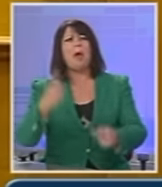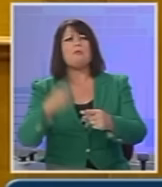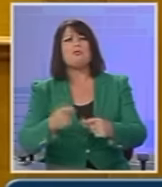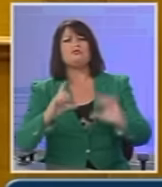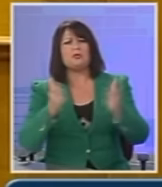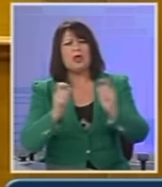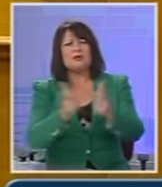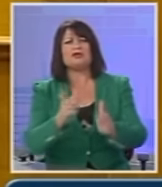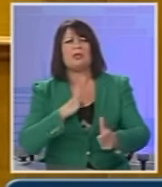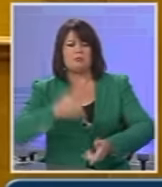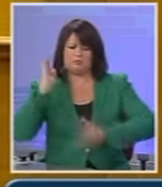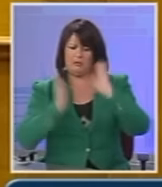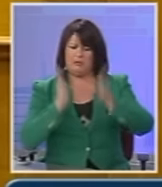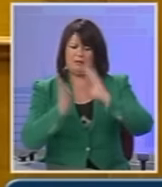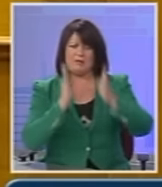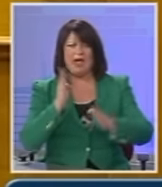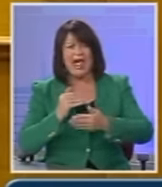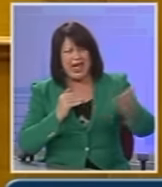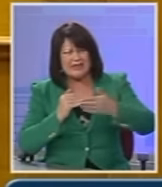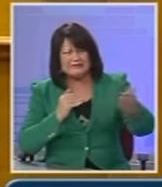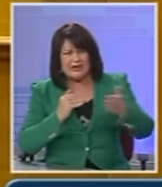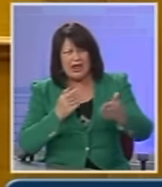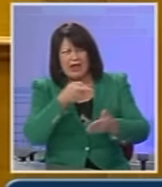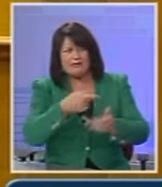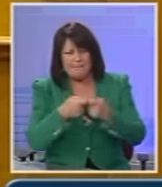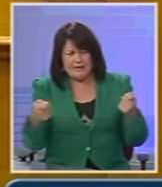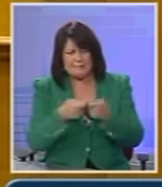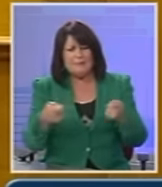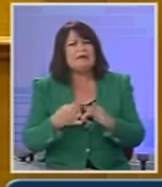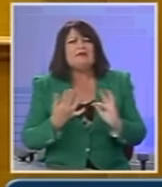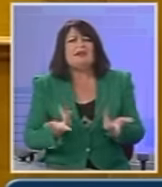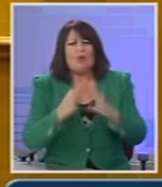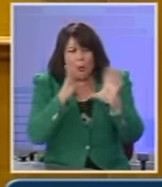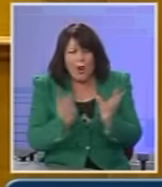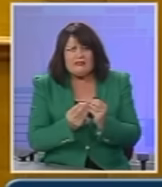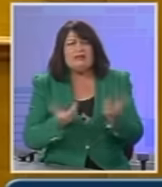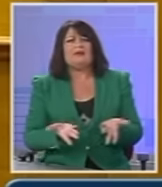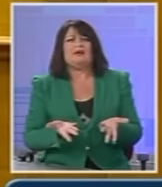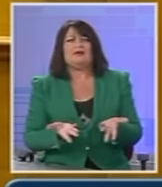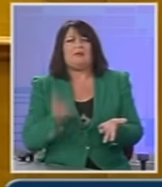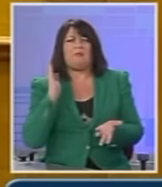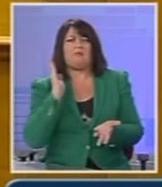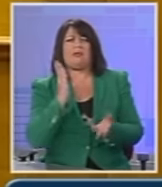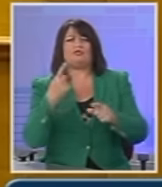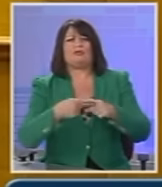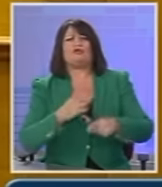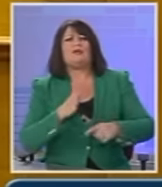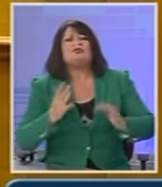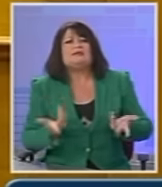στρώματα, όλα τα μέτρα αυτά τι είναι, αριστερά είναι, έτσι τοποθετήστε. Λοιπόν, ενώ